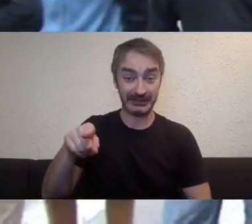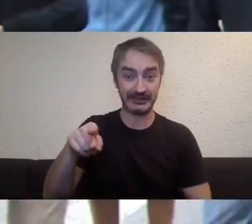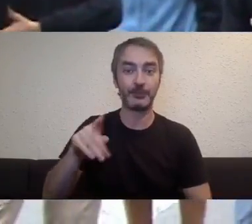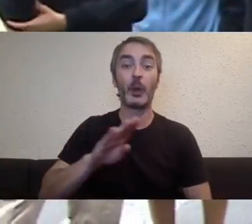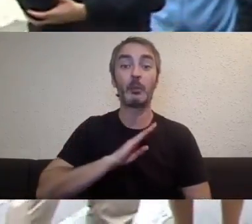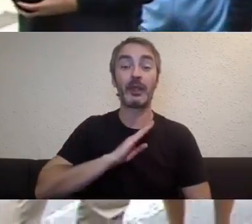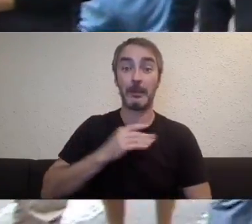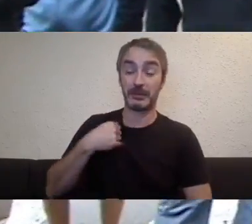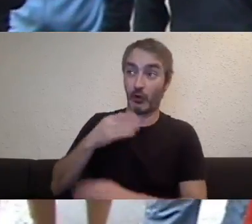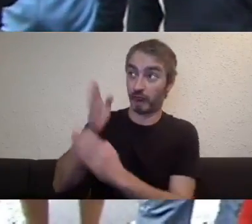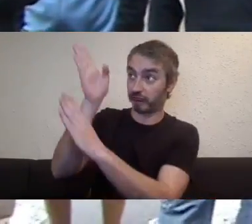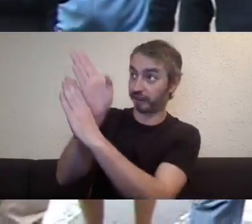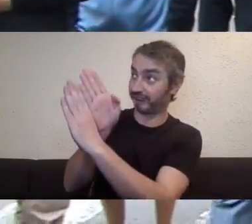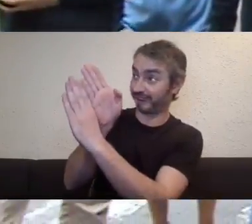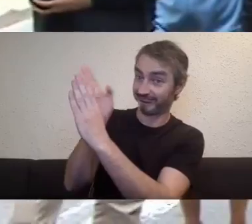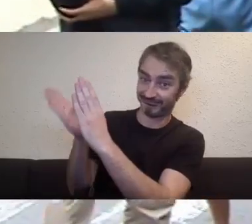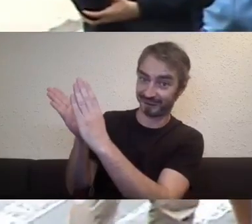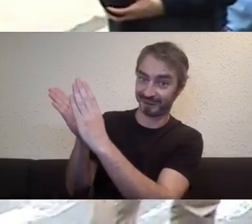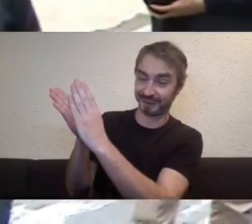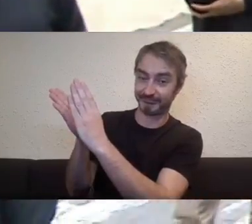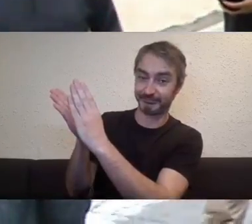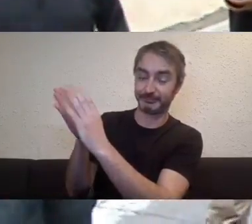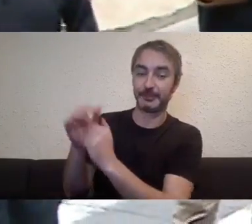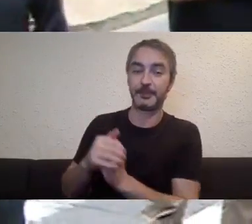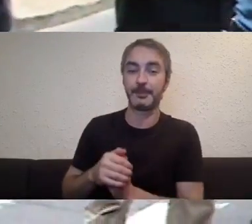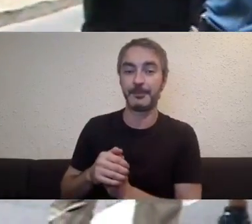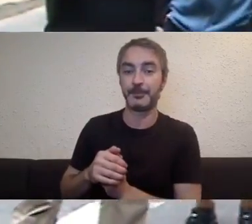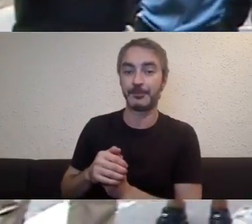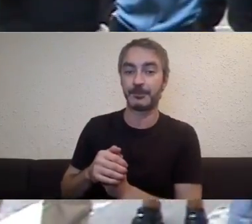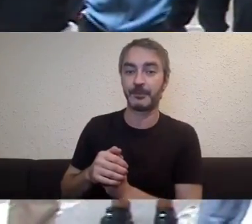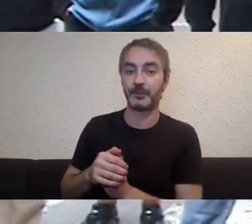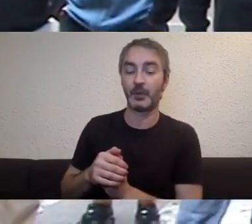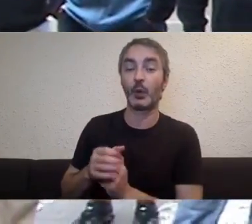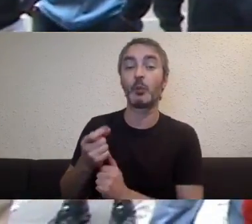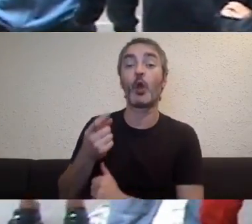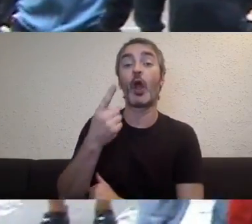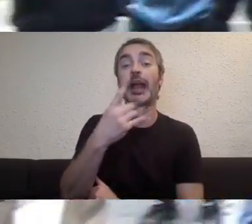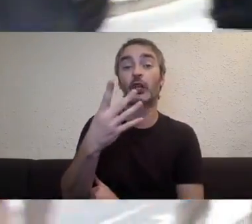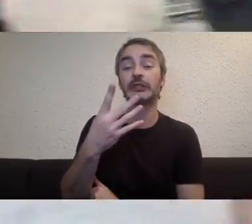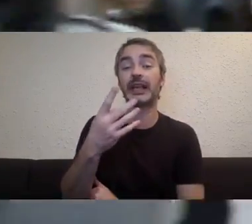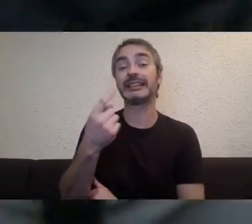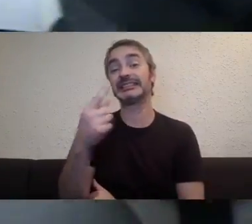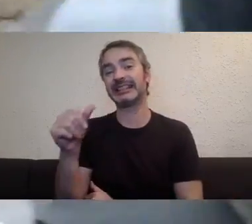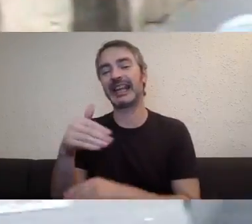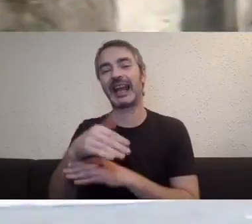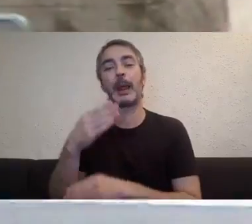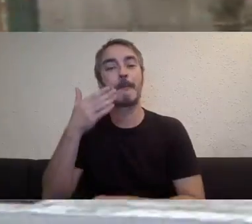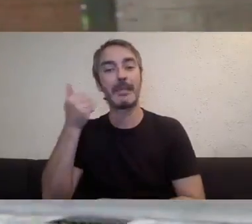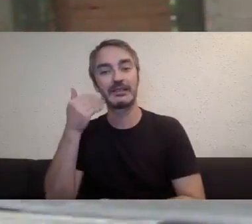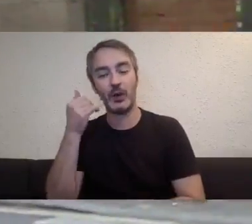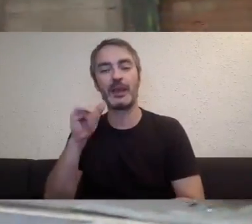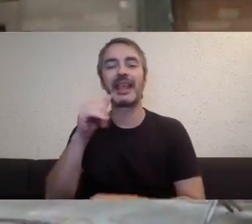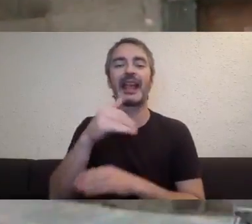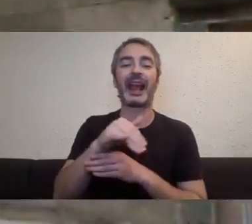banda, aquest edifici d'aquí, que és el 14-16 del carrer Masnou, i del número 9 del carrer Bat, que